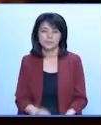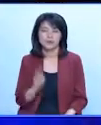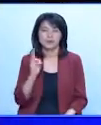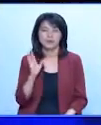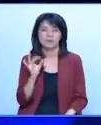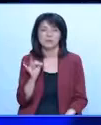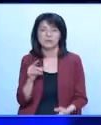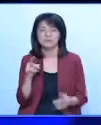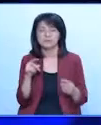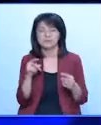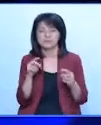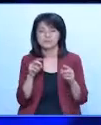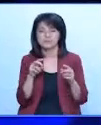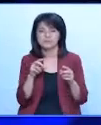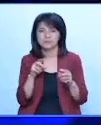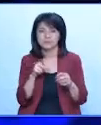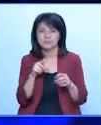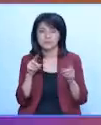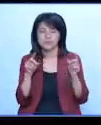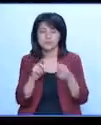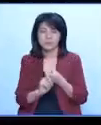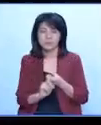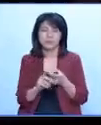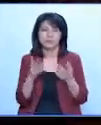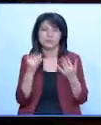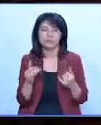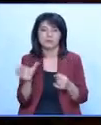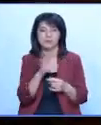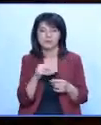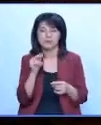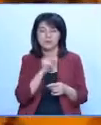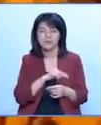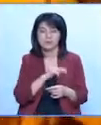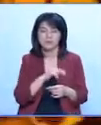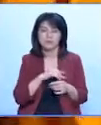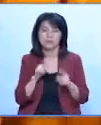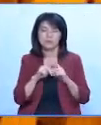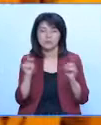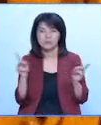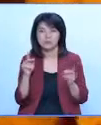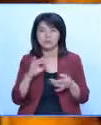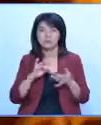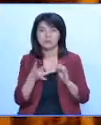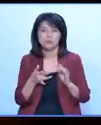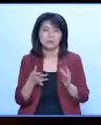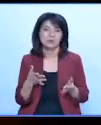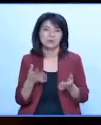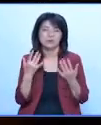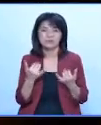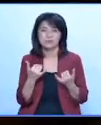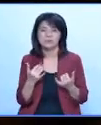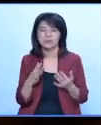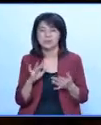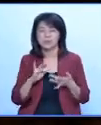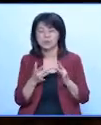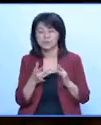Коронавирусқа байланысты облыстың мәдени мекемелерінің барлығы қашықтықтан жұмыс жасап жатыр. Сәйкесінше жоспарланған іс-шаралар тұрғындарға әлеуметтік желілер арқылы